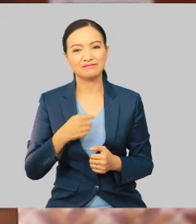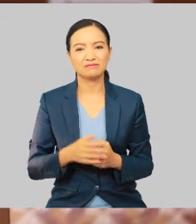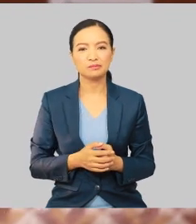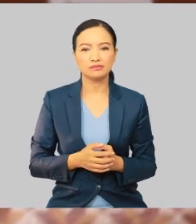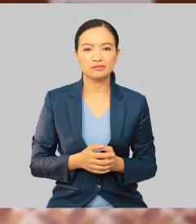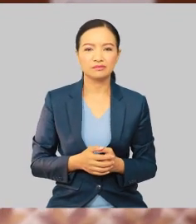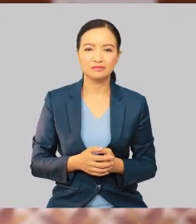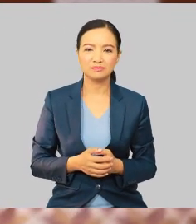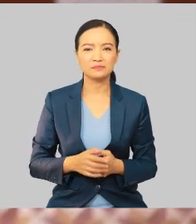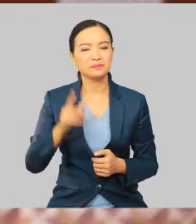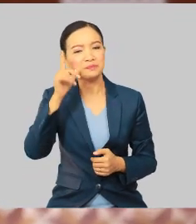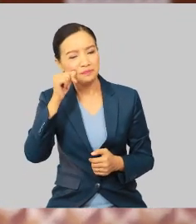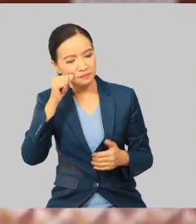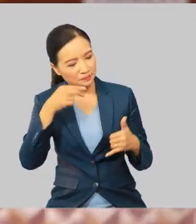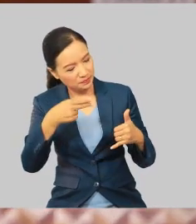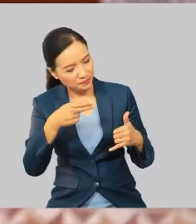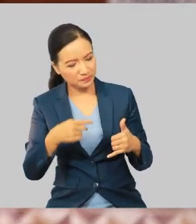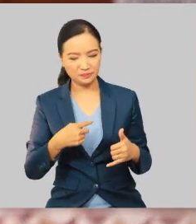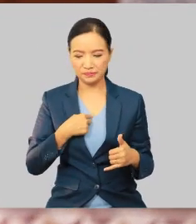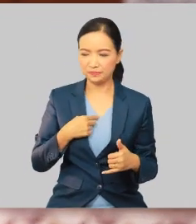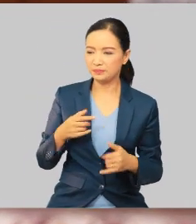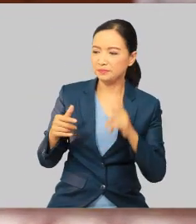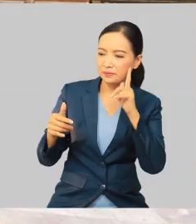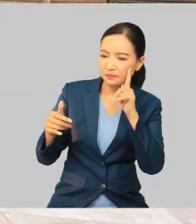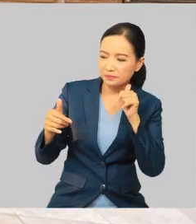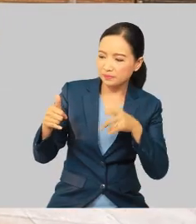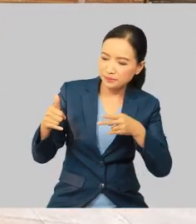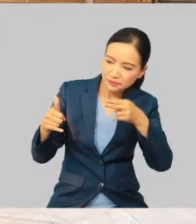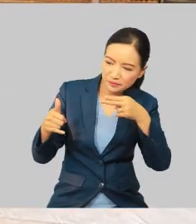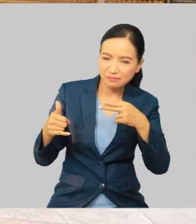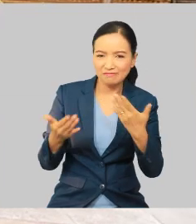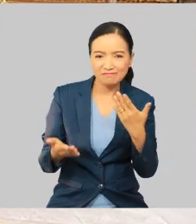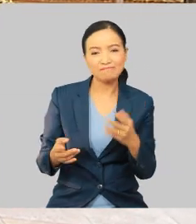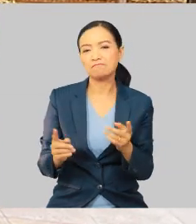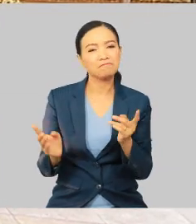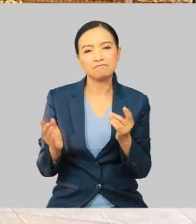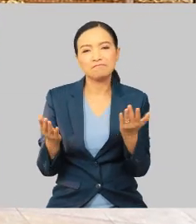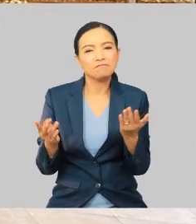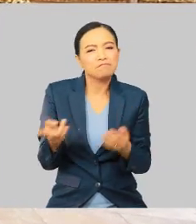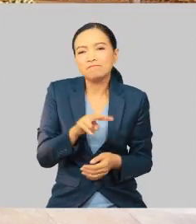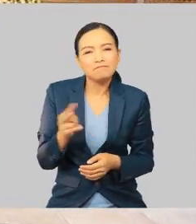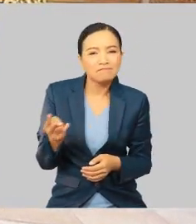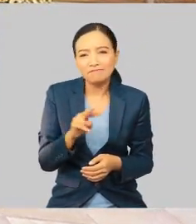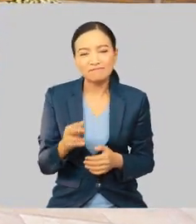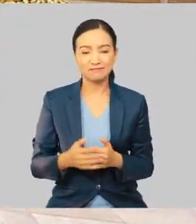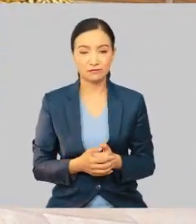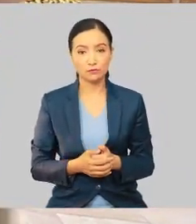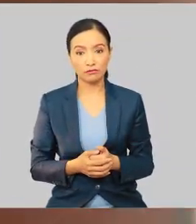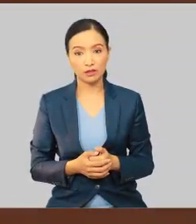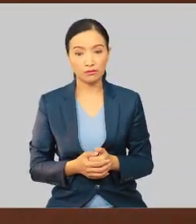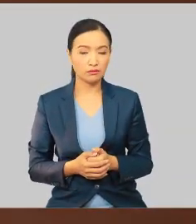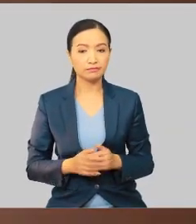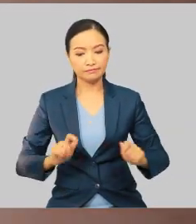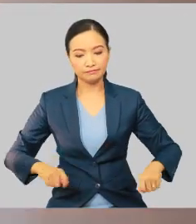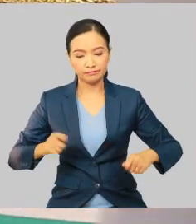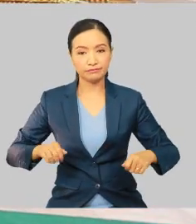ก็องุ่นถ่ายแม่ถ่ายองุ่นไปเที่ยวด้วยกันค่ะสลับกันถ่าย เวลาที่องุ่นเดินทางไปแต่ละครั้งเนี่ยความหมายของการเดิน